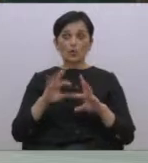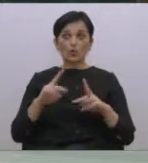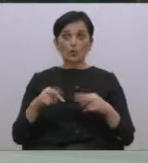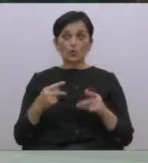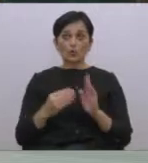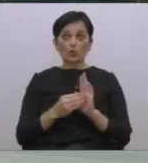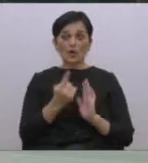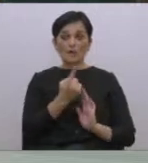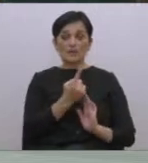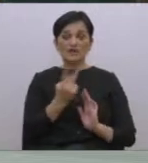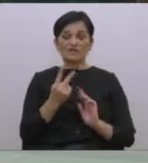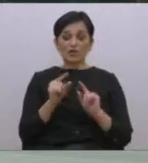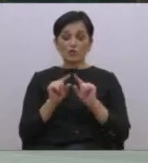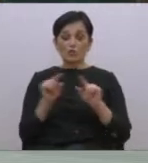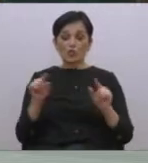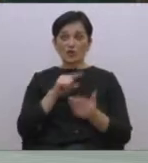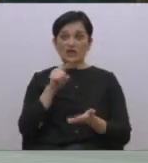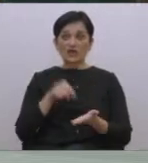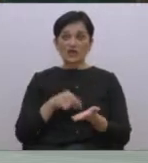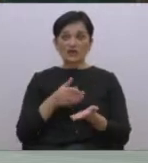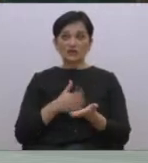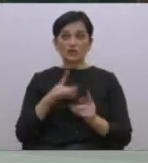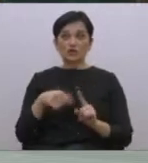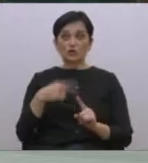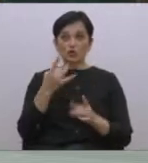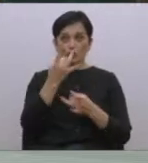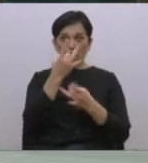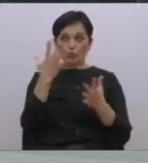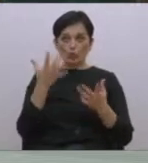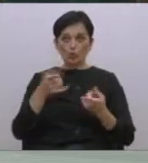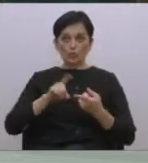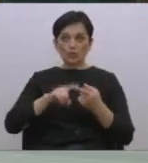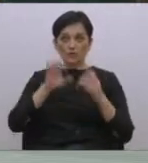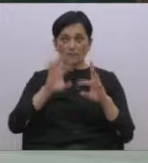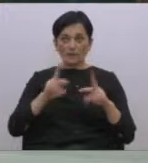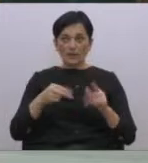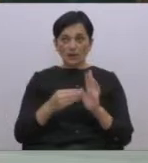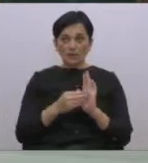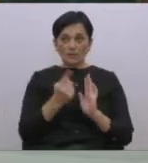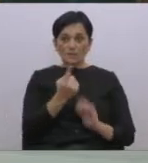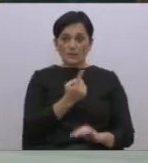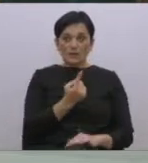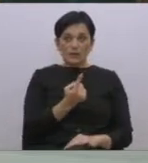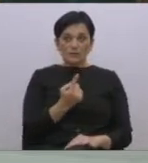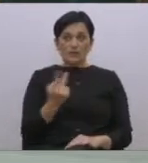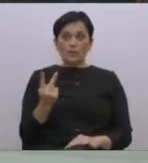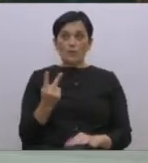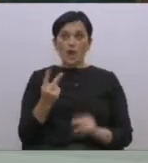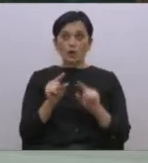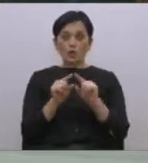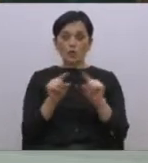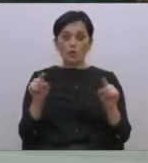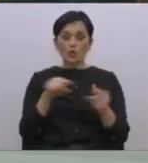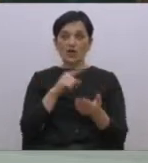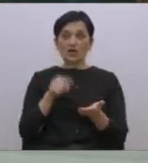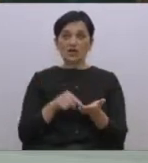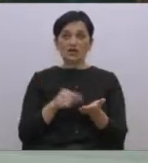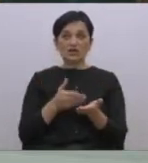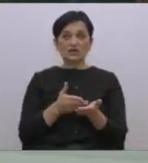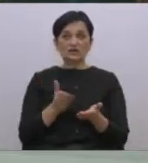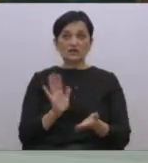პირველ და მეორე მუხლთან კითხვები არ არის. შემდეგი კულტურის შესახებ კანონში ცვლილება პირველ და მეორე მუხთან კითხვები არ